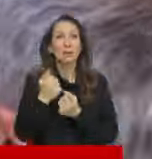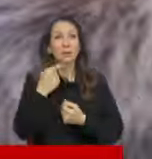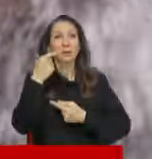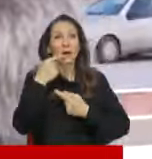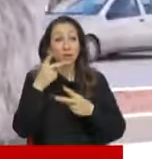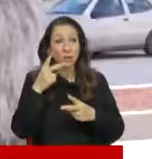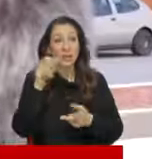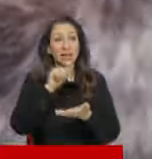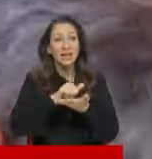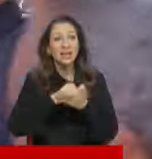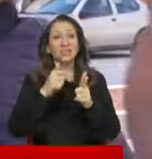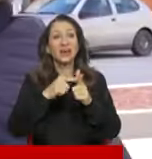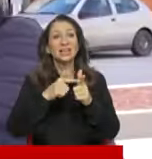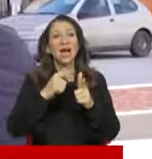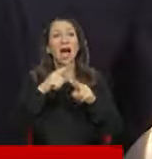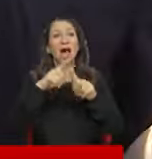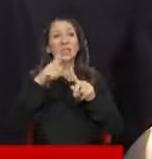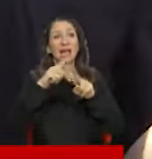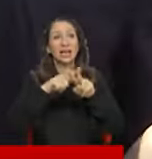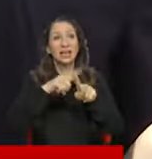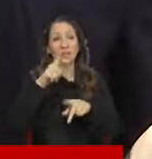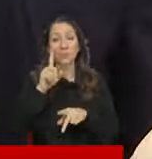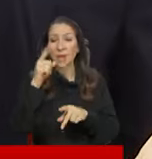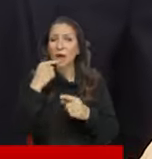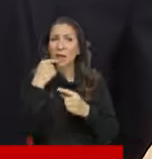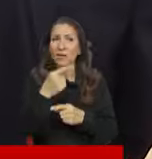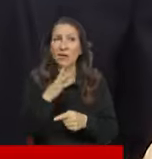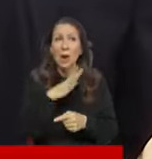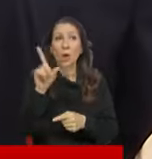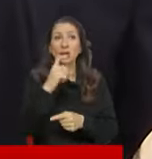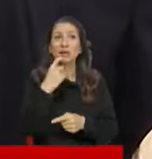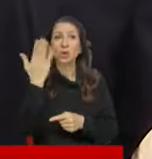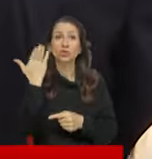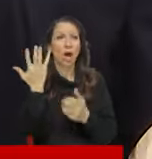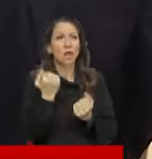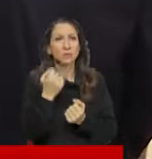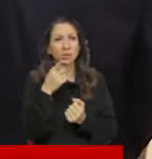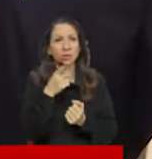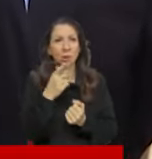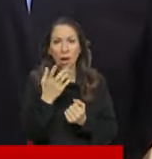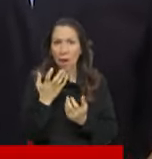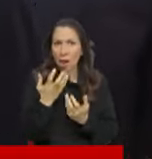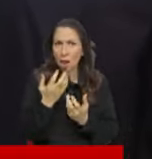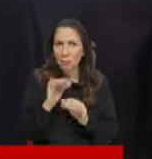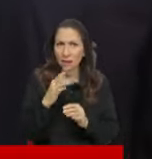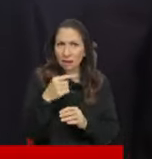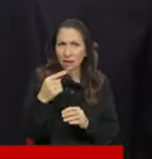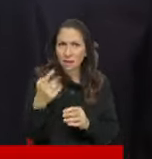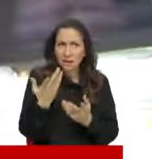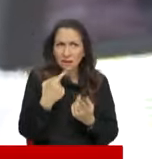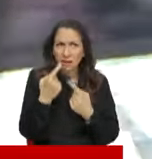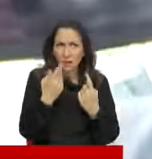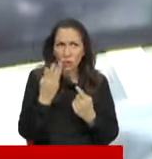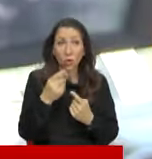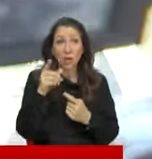iddiasını Gazeteci Fatih Altaylı gündeme getirdi Fatih Altaylı'nın bir iddiası var 10 yıl önce aldığınıza dair almadığım dairenin iddiası nasıl